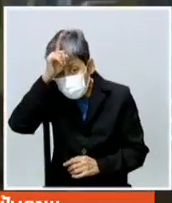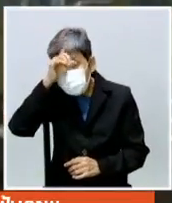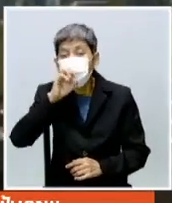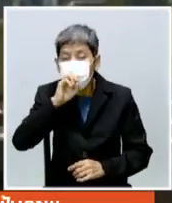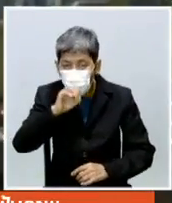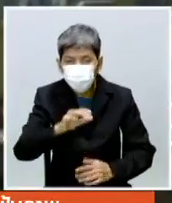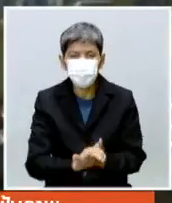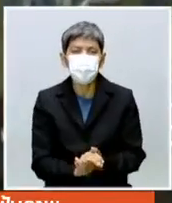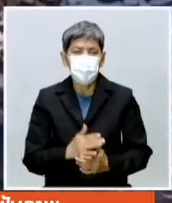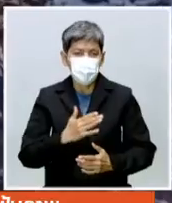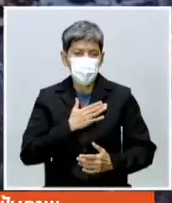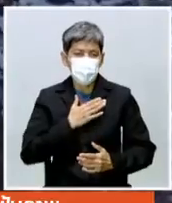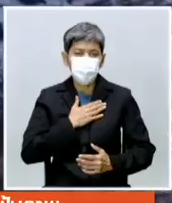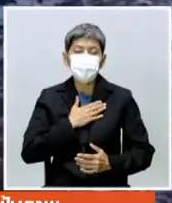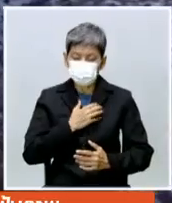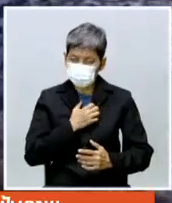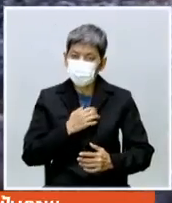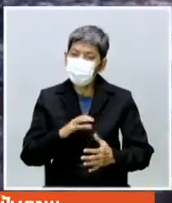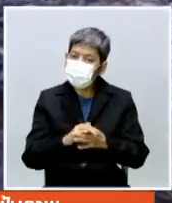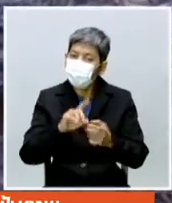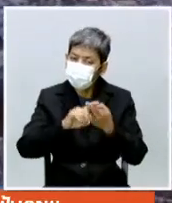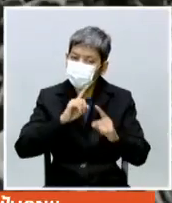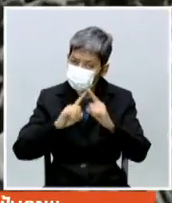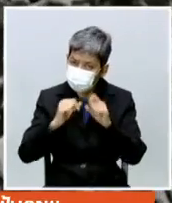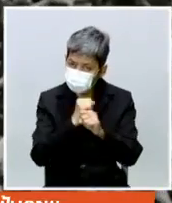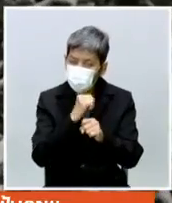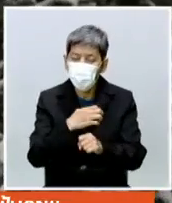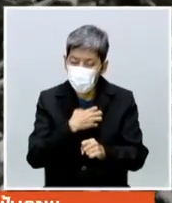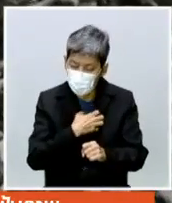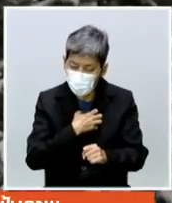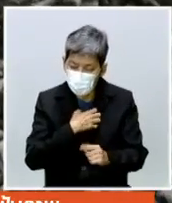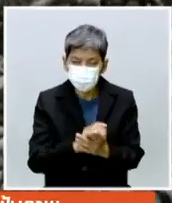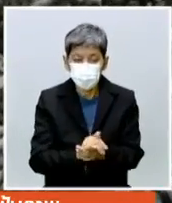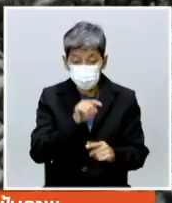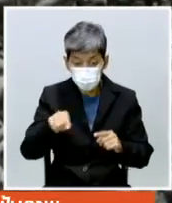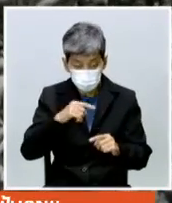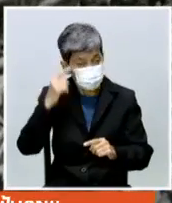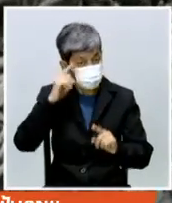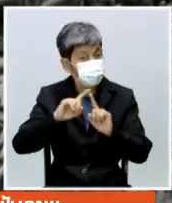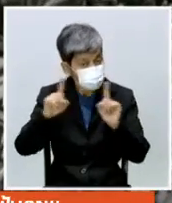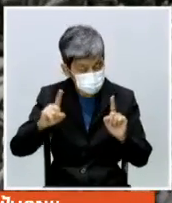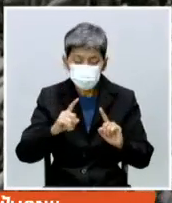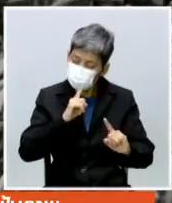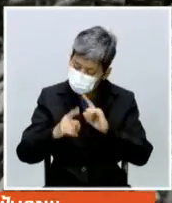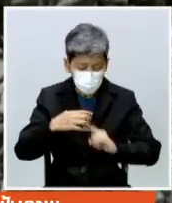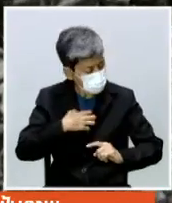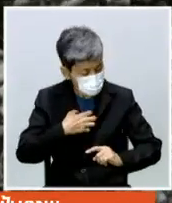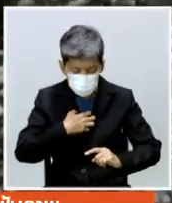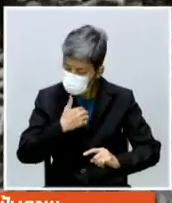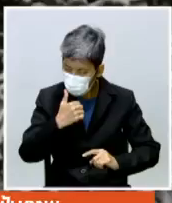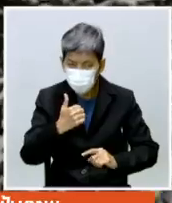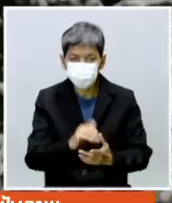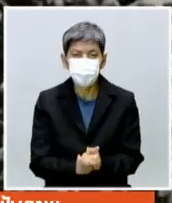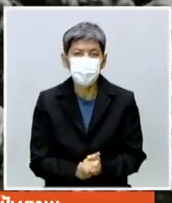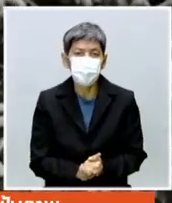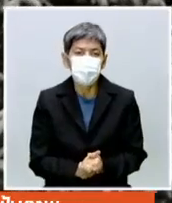ว่าตะวันตกและรัสเซียต้องกลับคืนสู่การเจรจาต่อไปแม้ว่าทั้งสองฝ่ายจะเห็นต่างกันก็ตามแอน